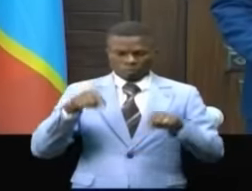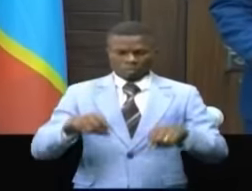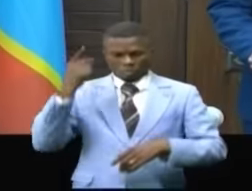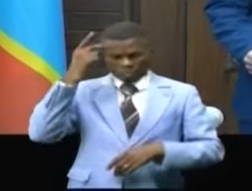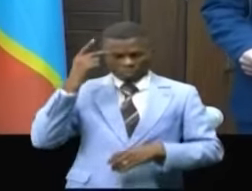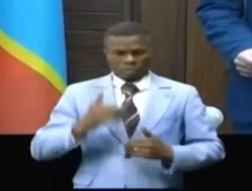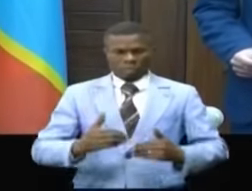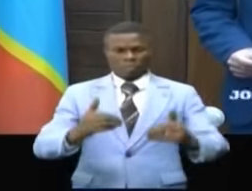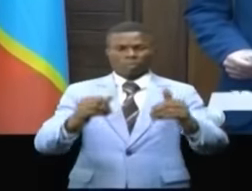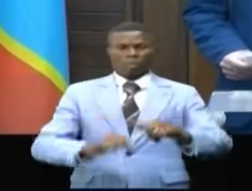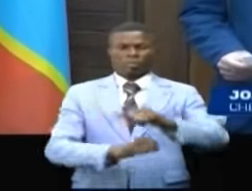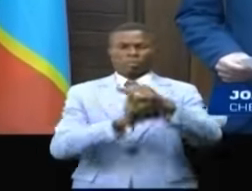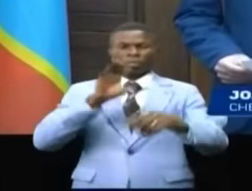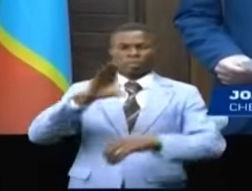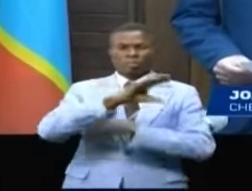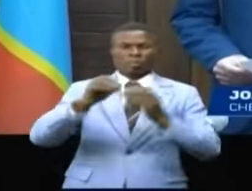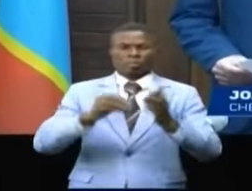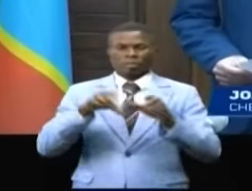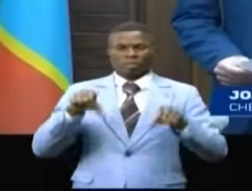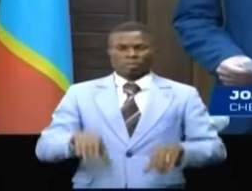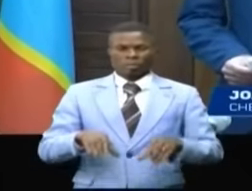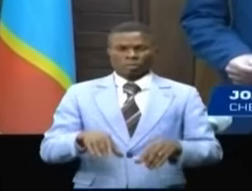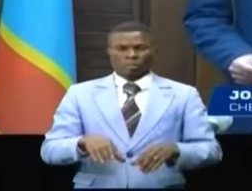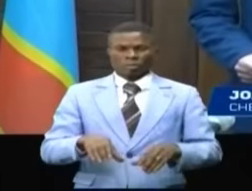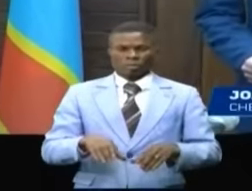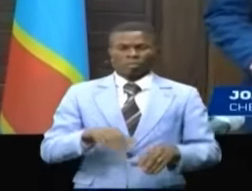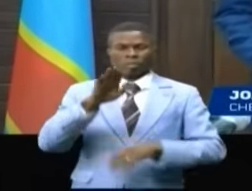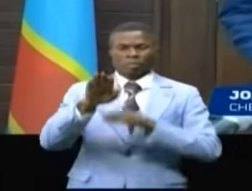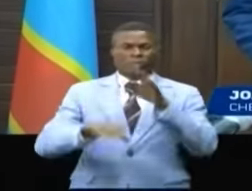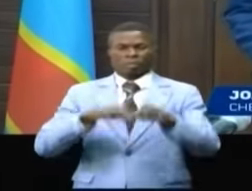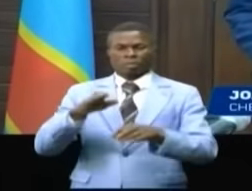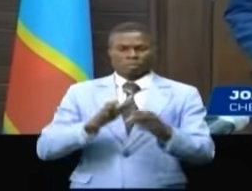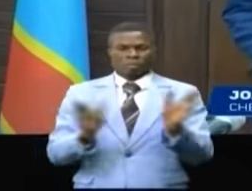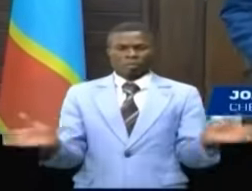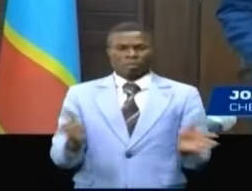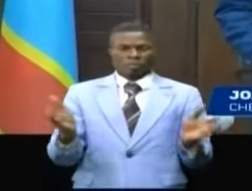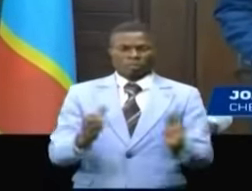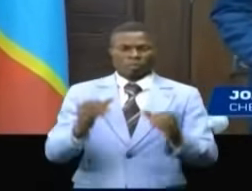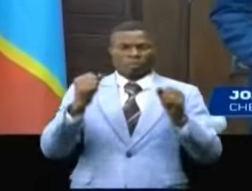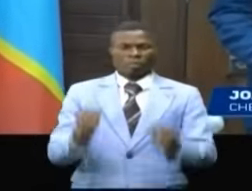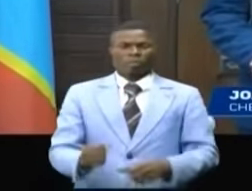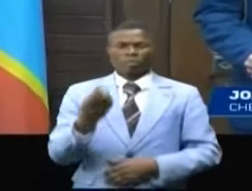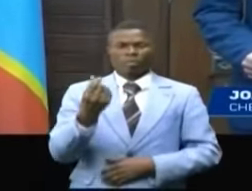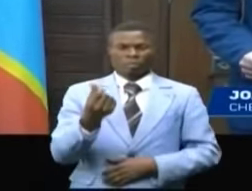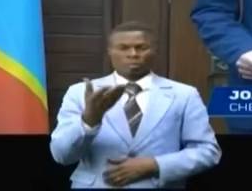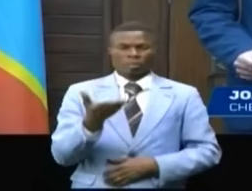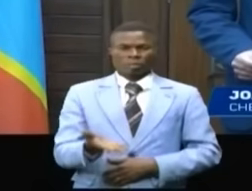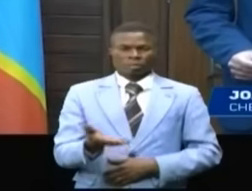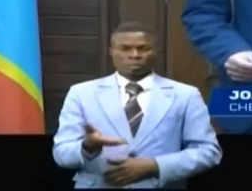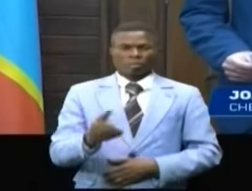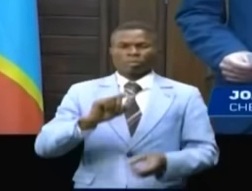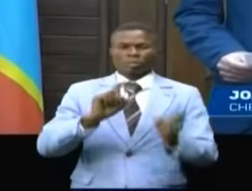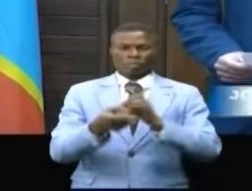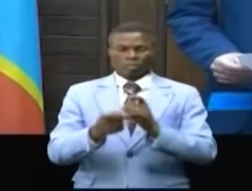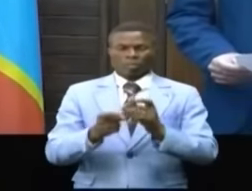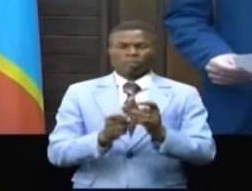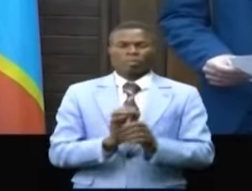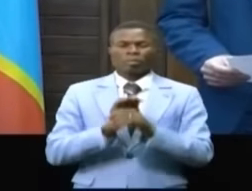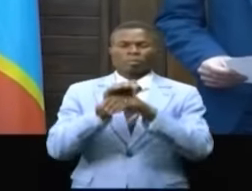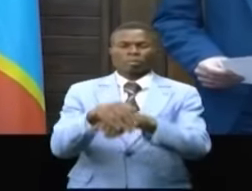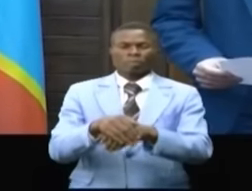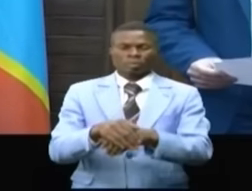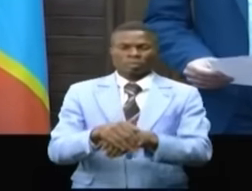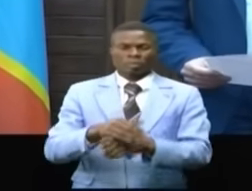soutenir la Banque centrale du Congo dans sa démarche pour renforcer la stabilité financière et améliorer l'accès aux